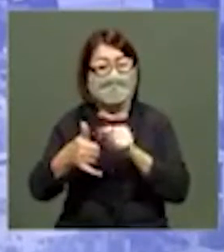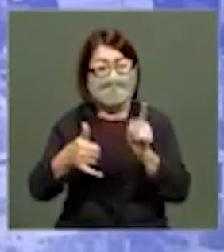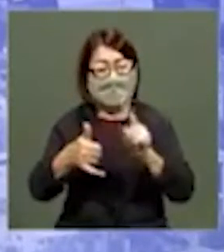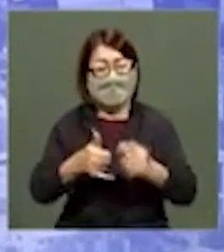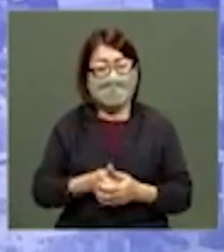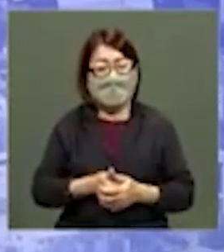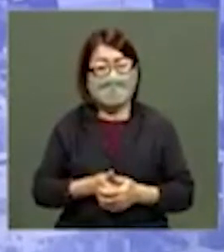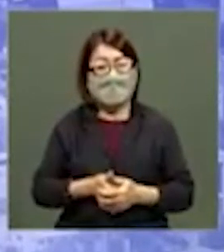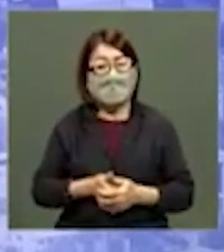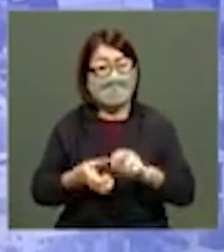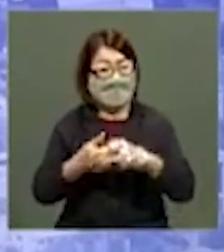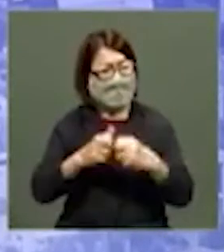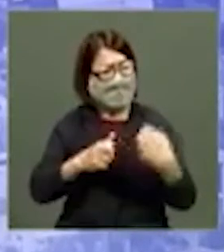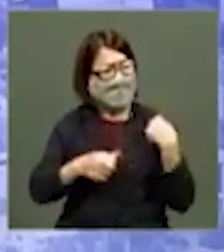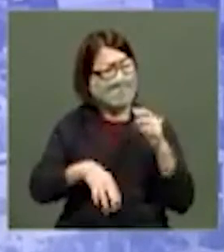คือ